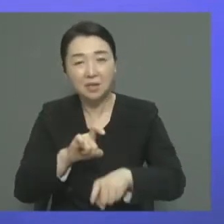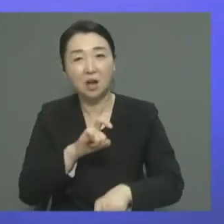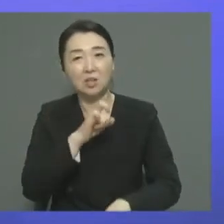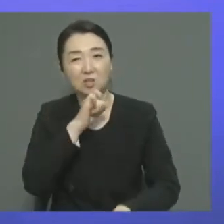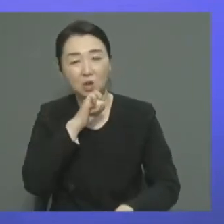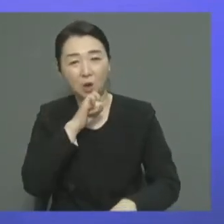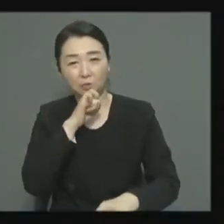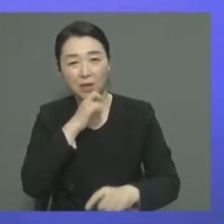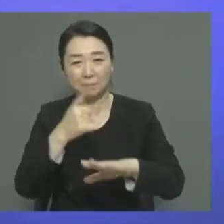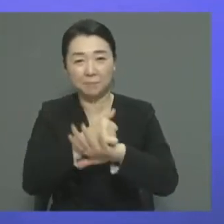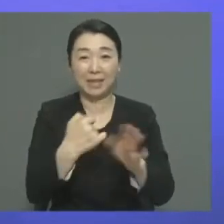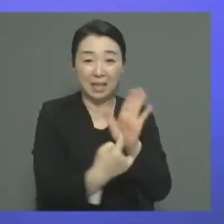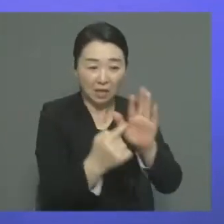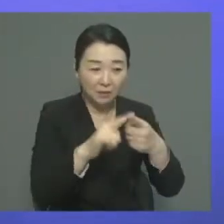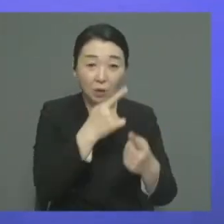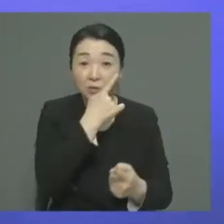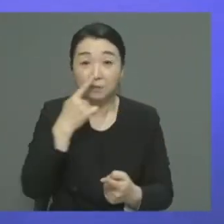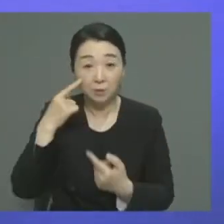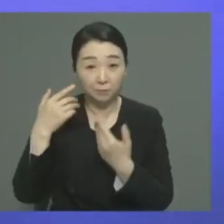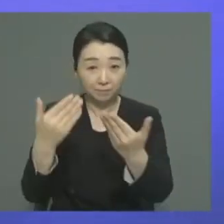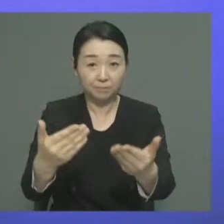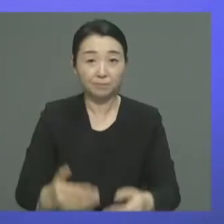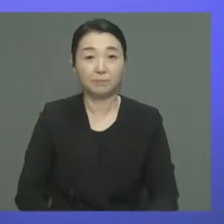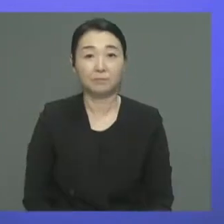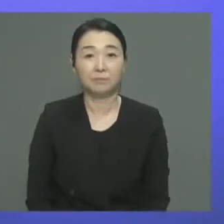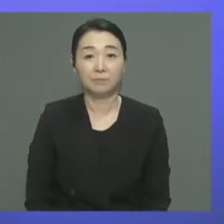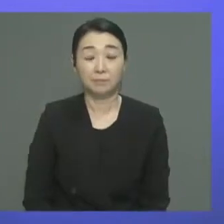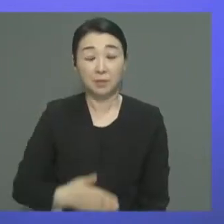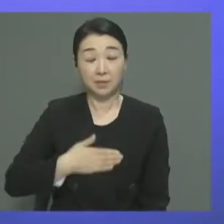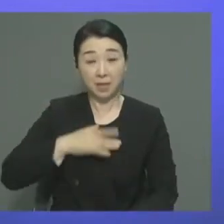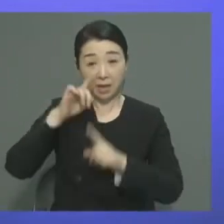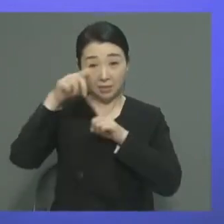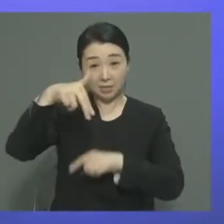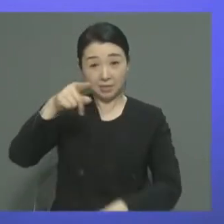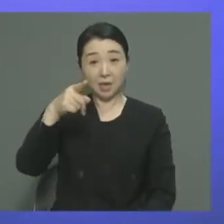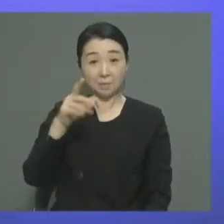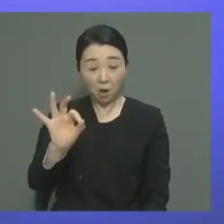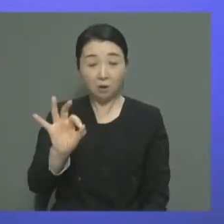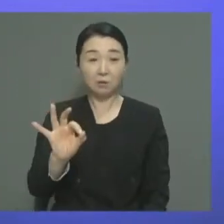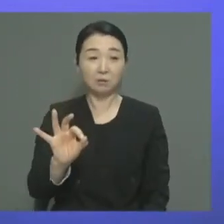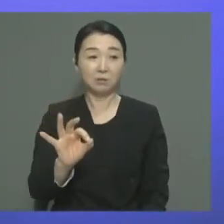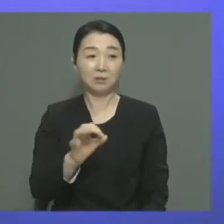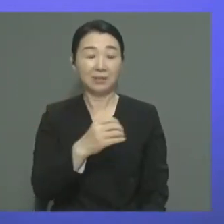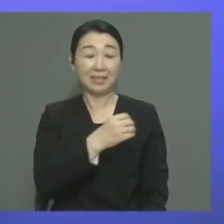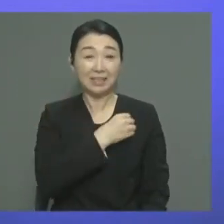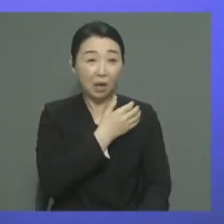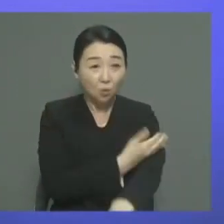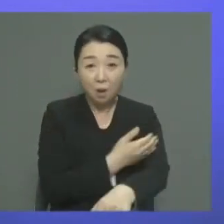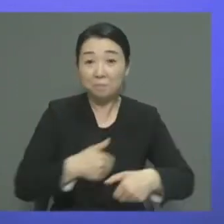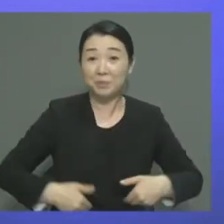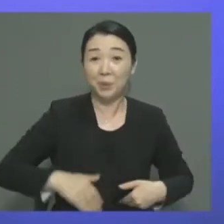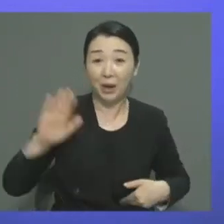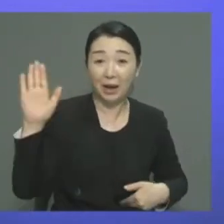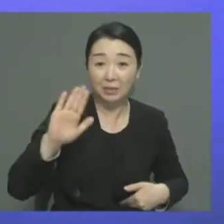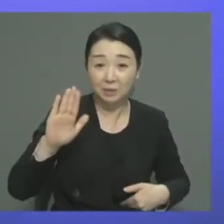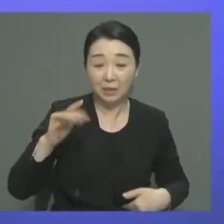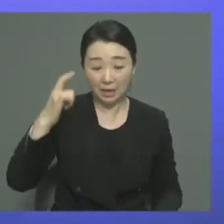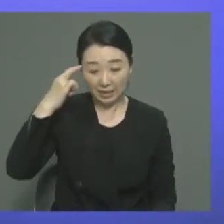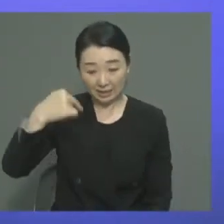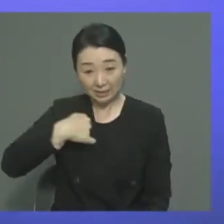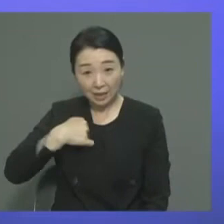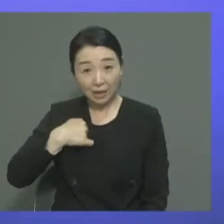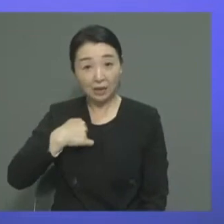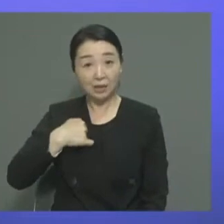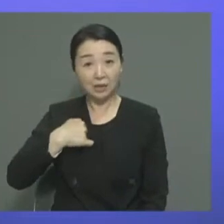증명되어야 합니다 저 이제 명은 단권화 이 필요한 것이 아닙니다 저 이제